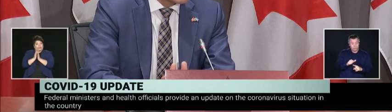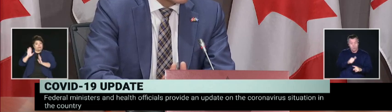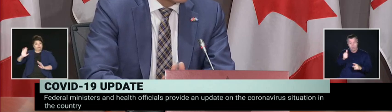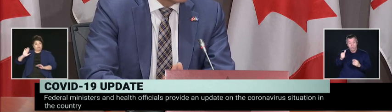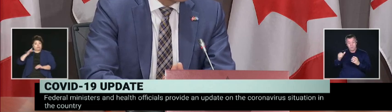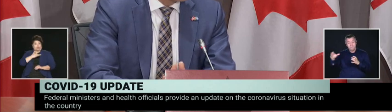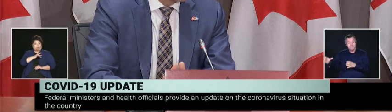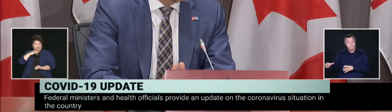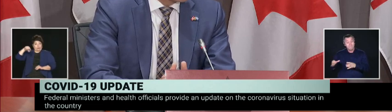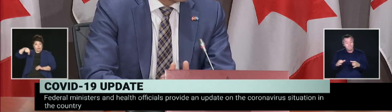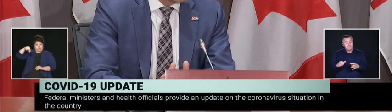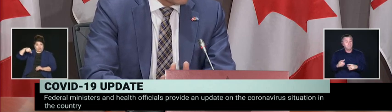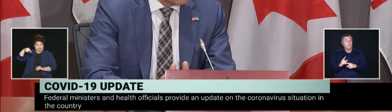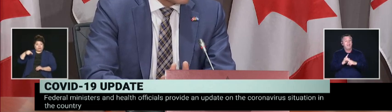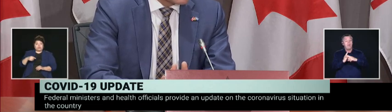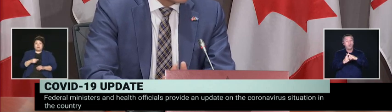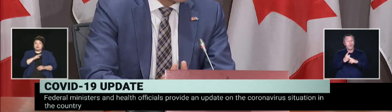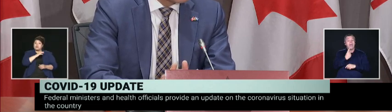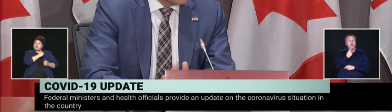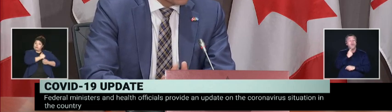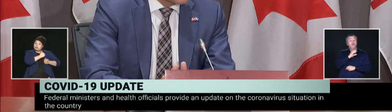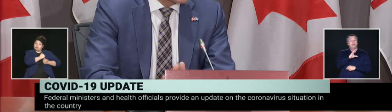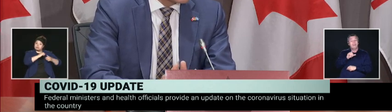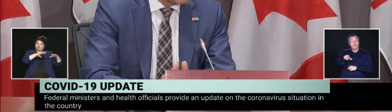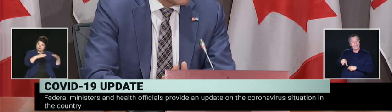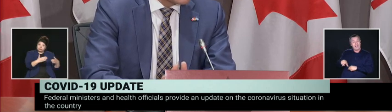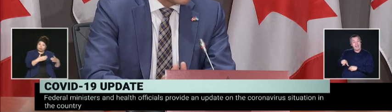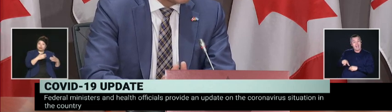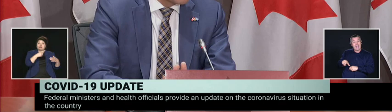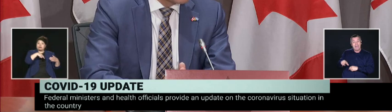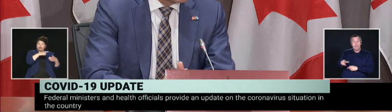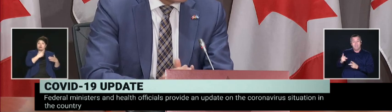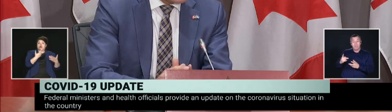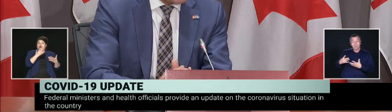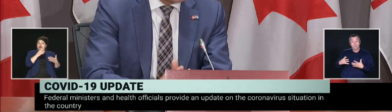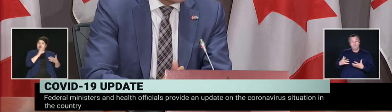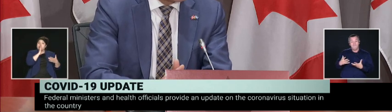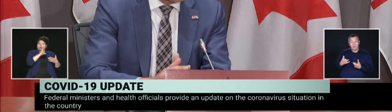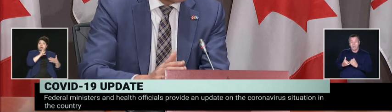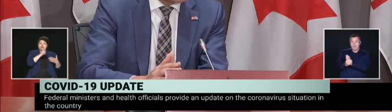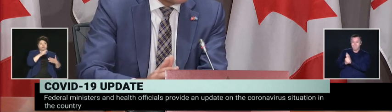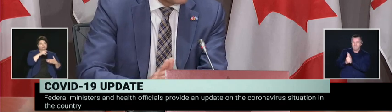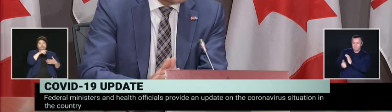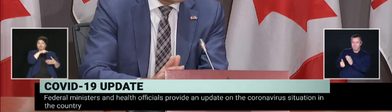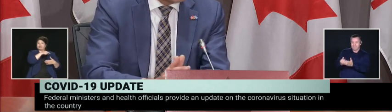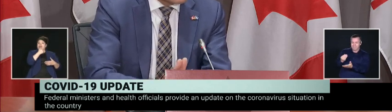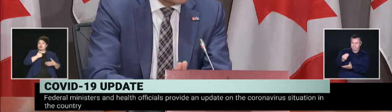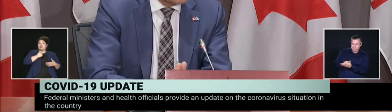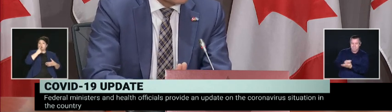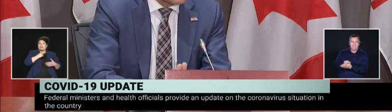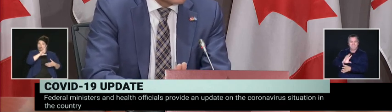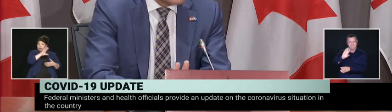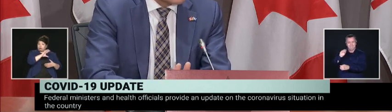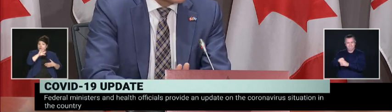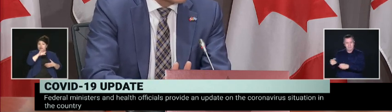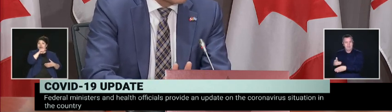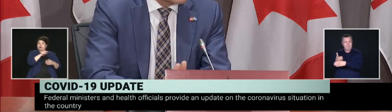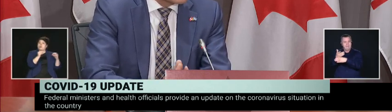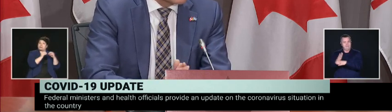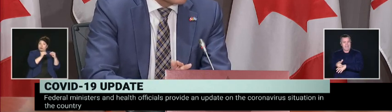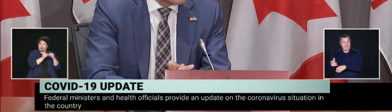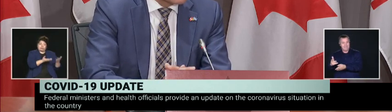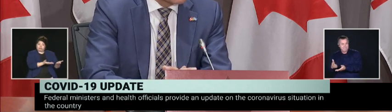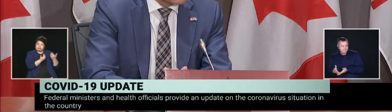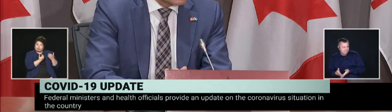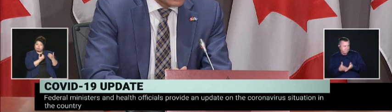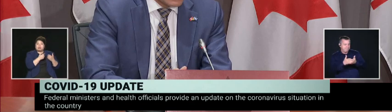Croix-Rouge canadienne, des gens volontaires formés et payés pour apporter un supplément de ressources à celles qui ont